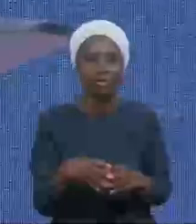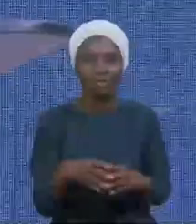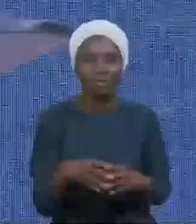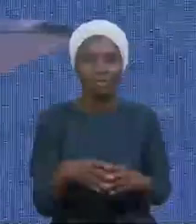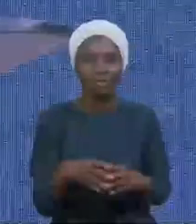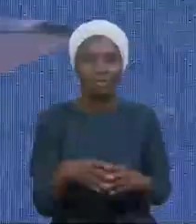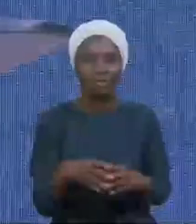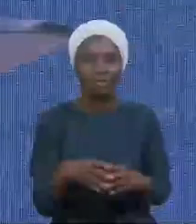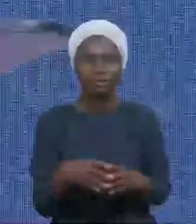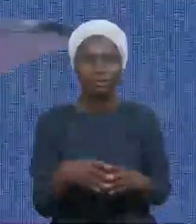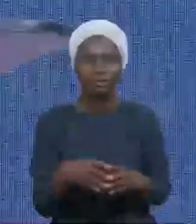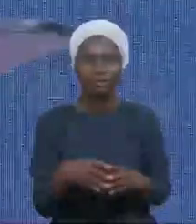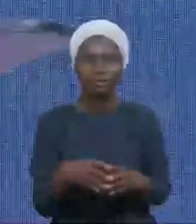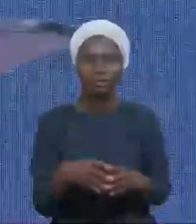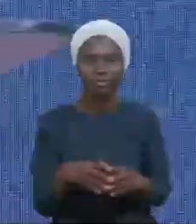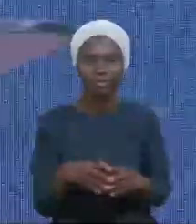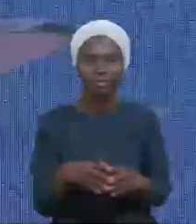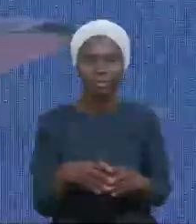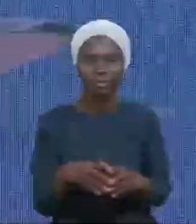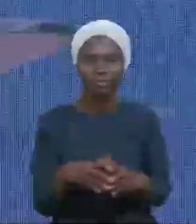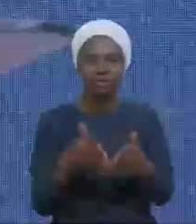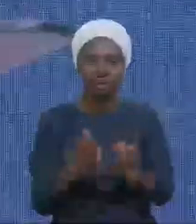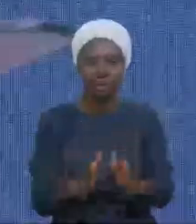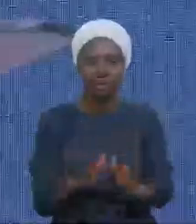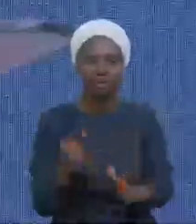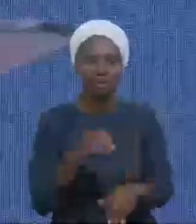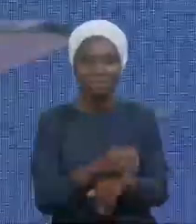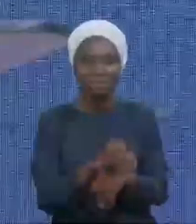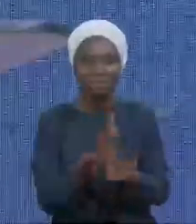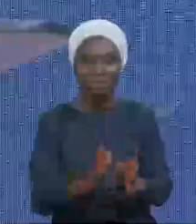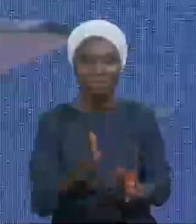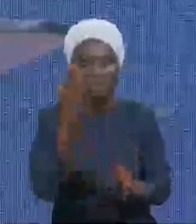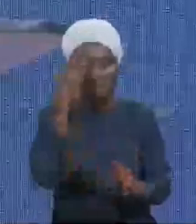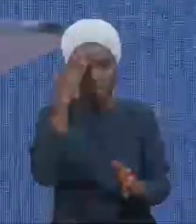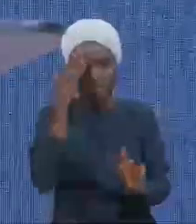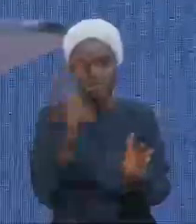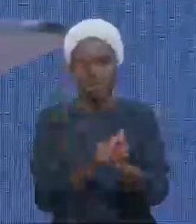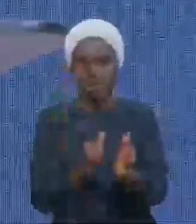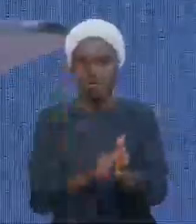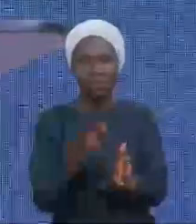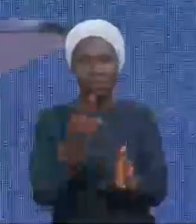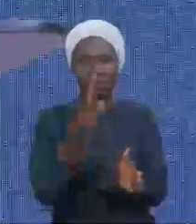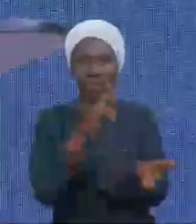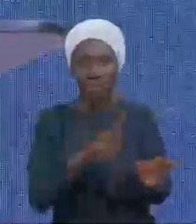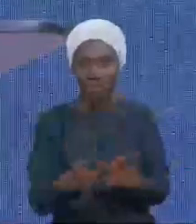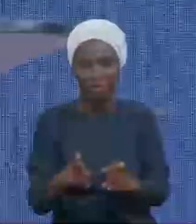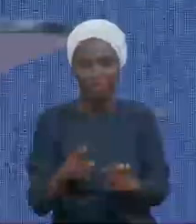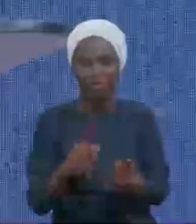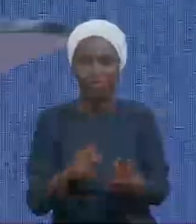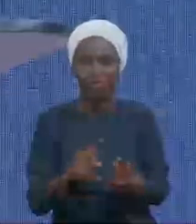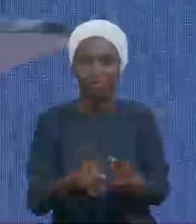vous. De donner votre vie à Jésus. La prière a été déjà faite pour votre